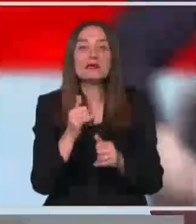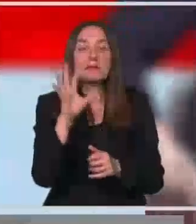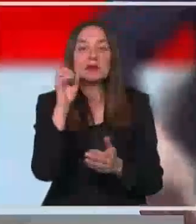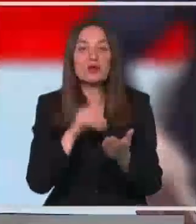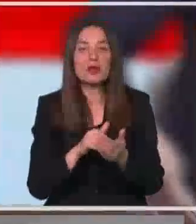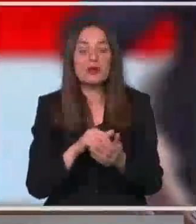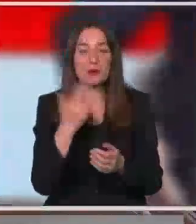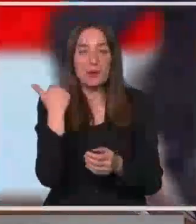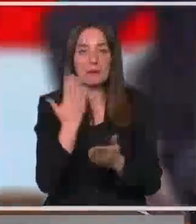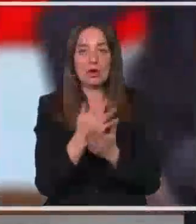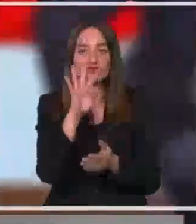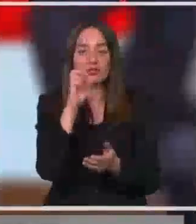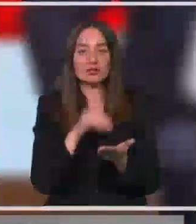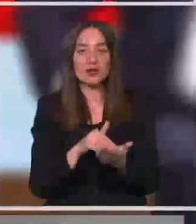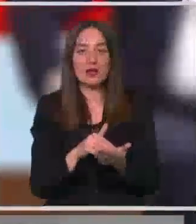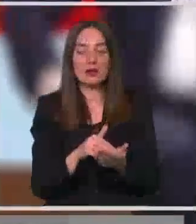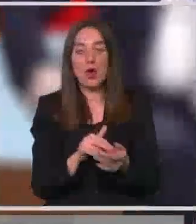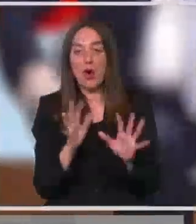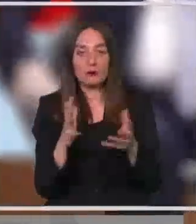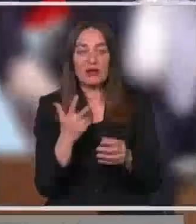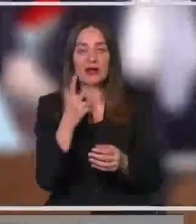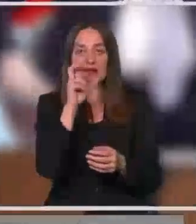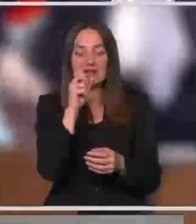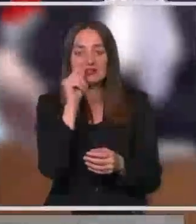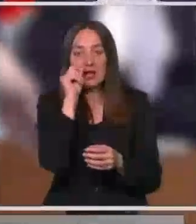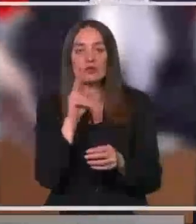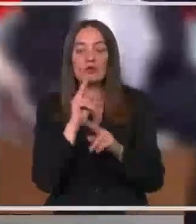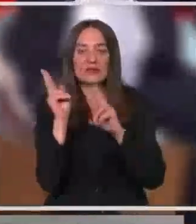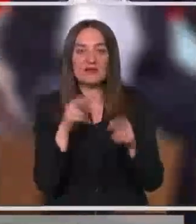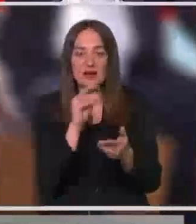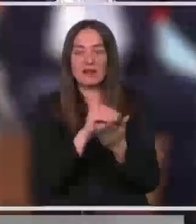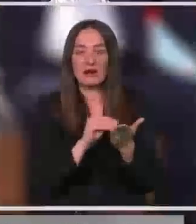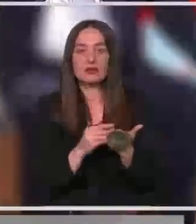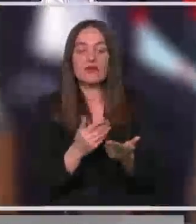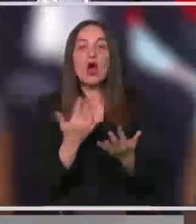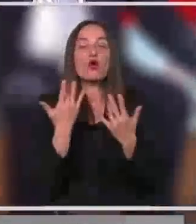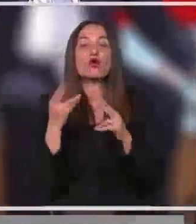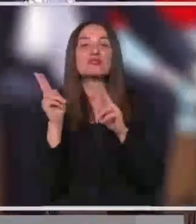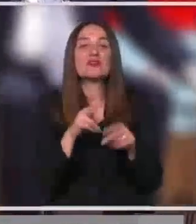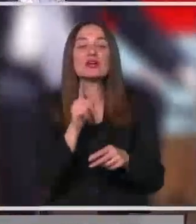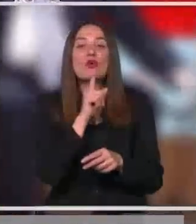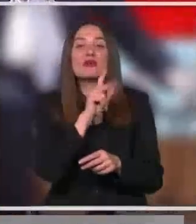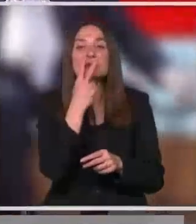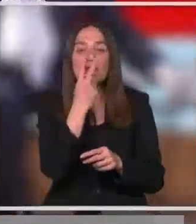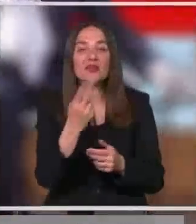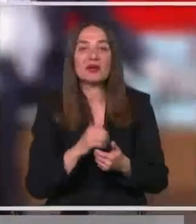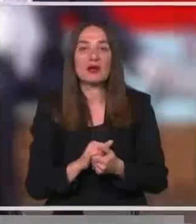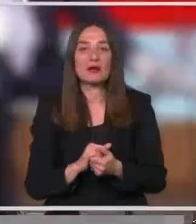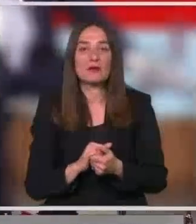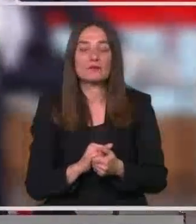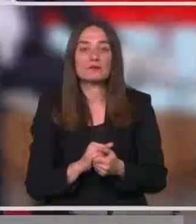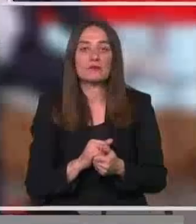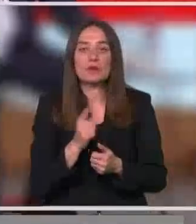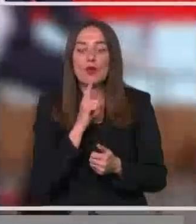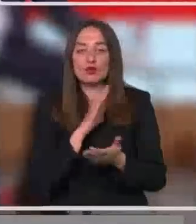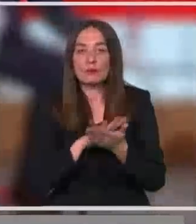400.000? Mi u okviru. 500.000 je otprilike cifra ljudi koje se vratilo. Znači, a koliko se vratilo njih koje nismo vidjeli? Znači, koji su